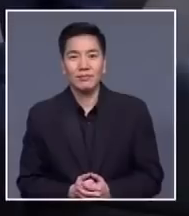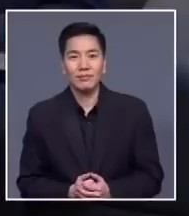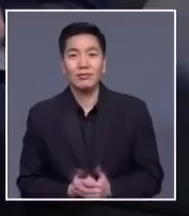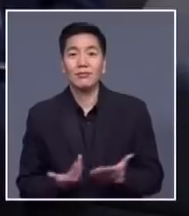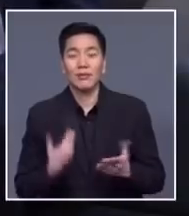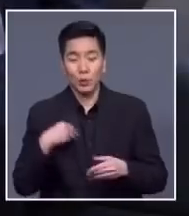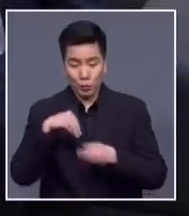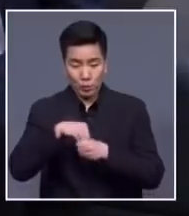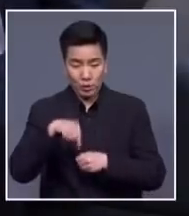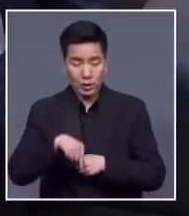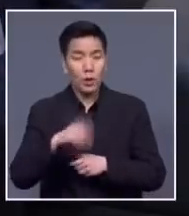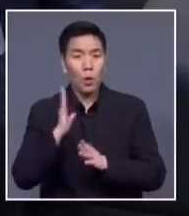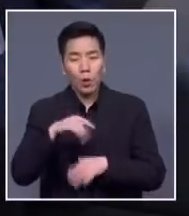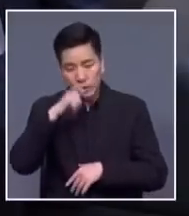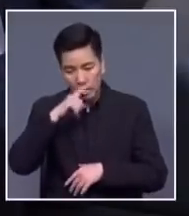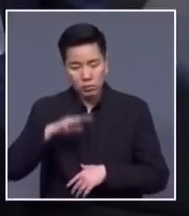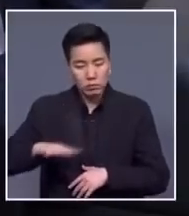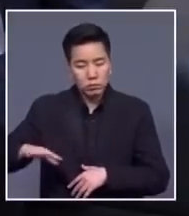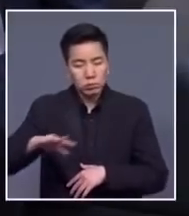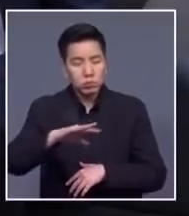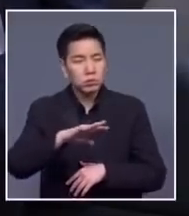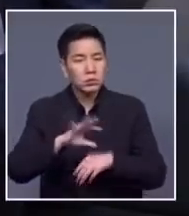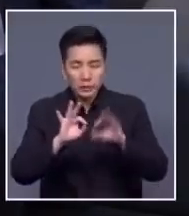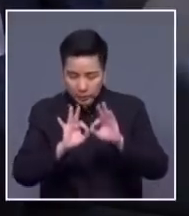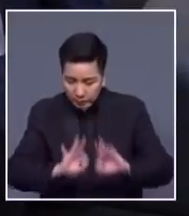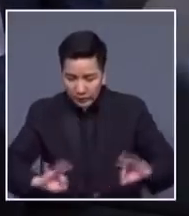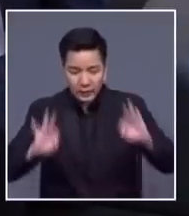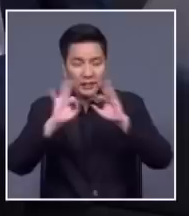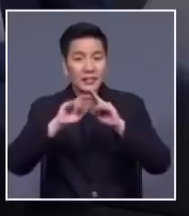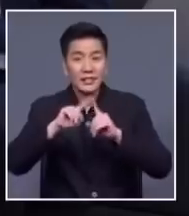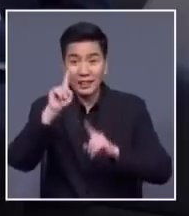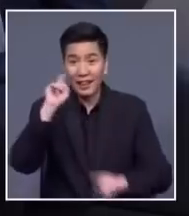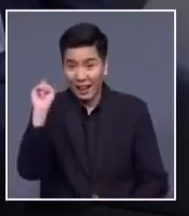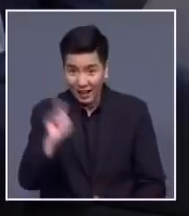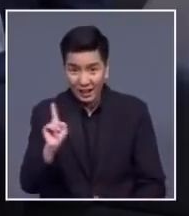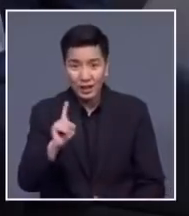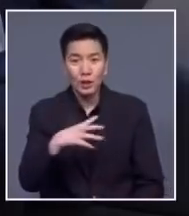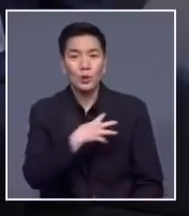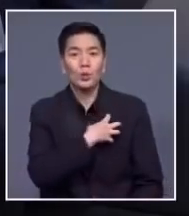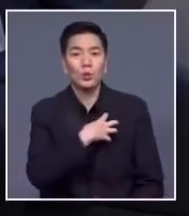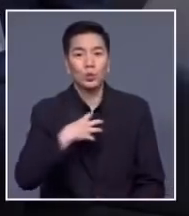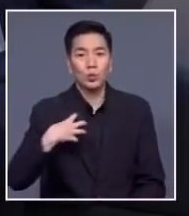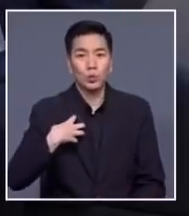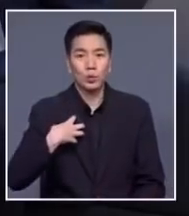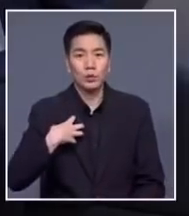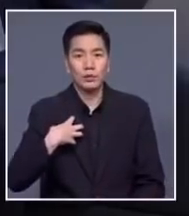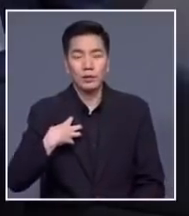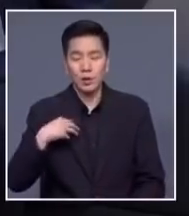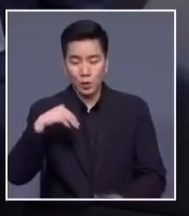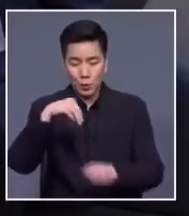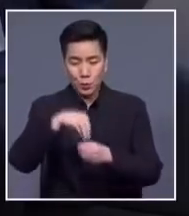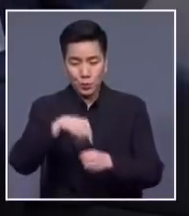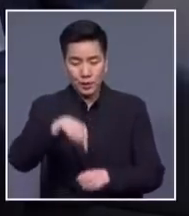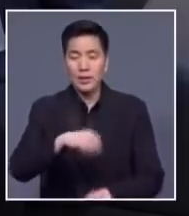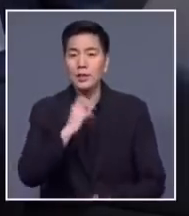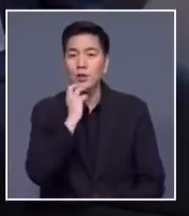คุณผู้ชมครับสถานที่พึ่งพิงของคนไทยในต่างแดนคงหนีไม่พ้นสถานเอกอัครราชทูตนะครับณขณะนี้ผมนั่งอยู่กับท่านเอกอัครราชทูตณ